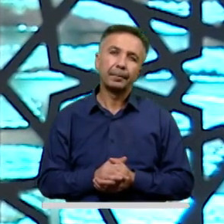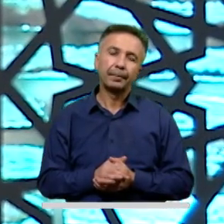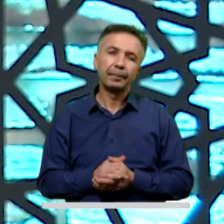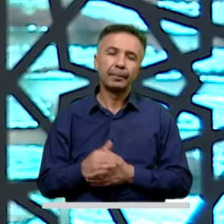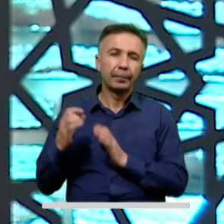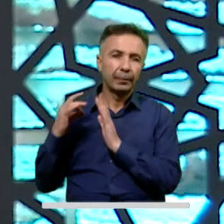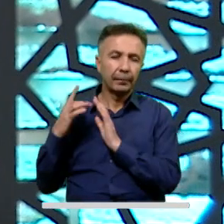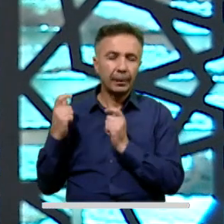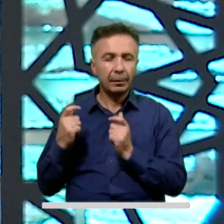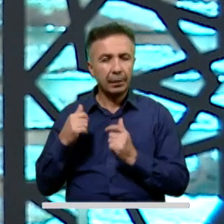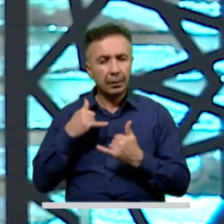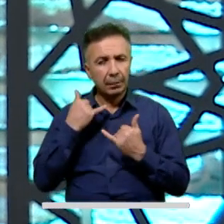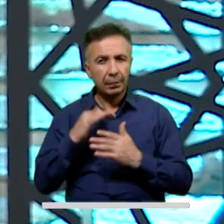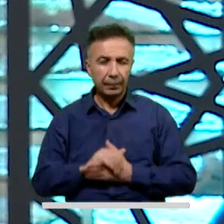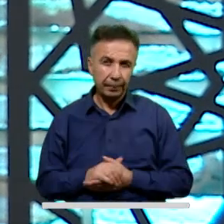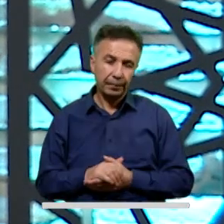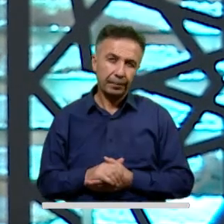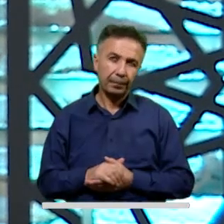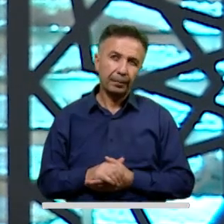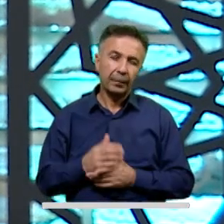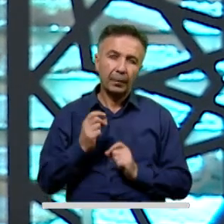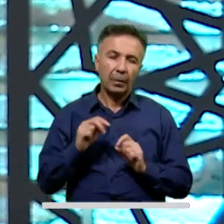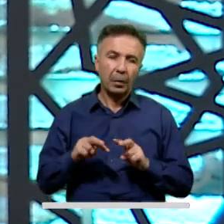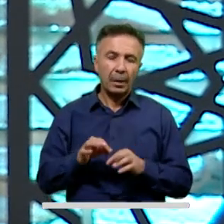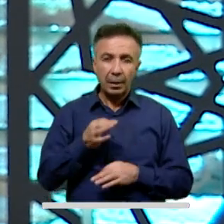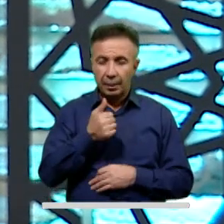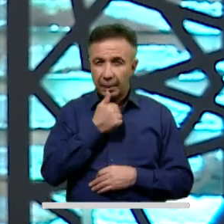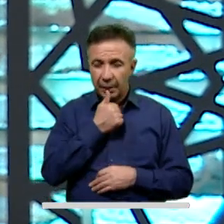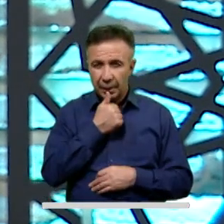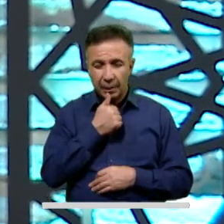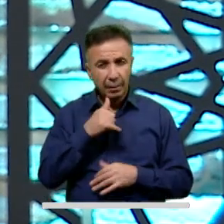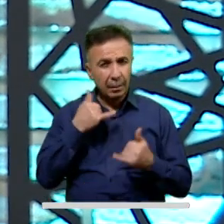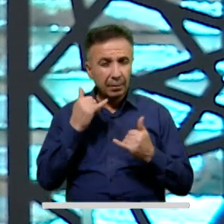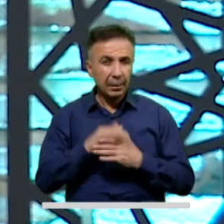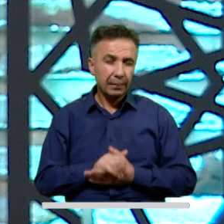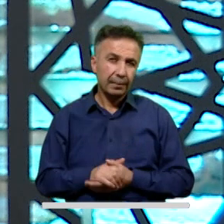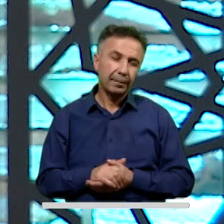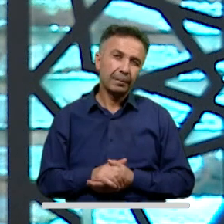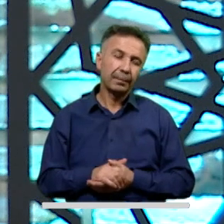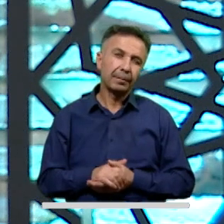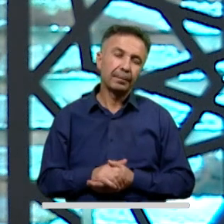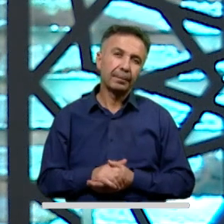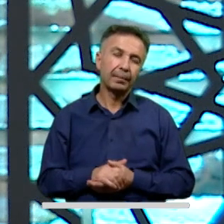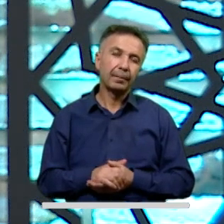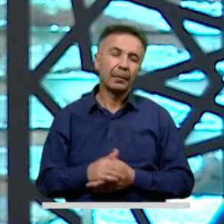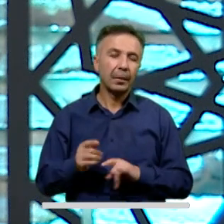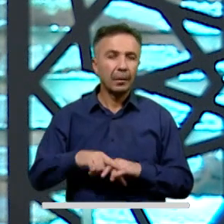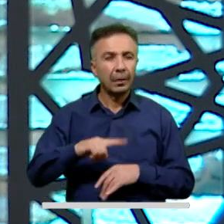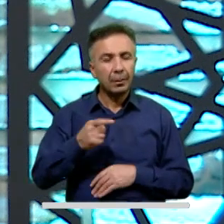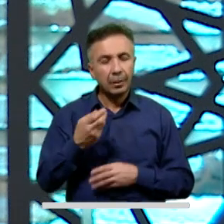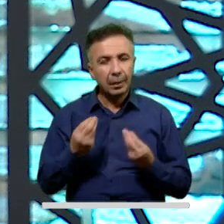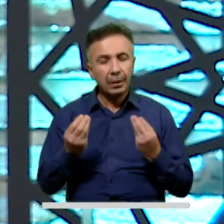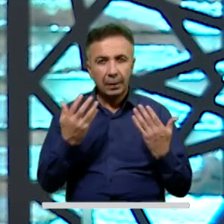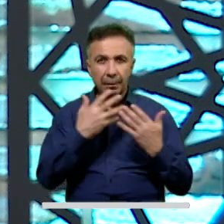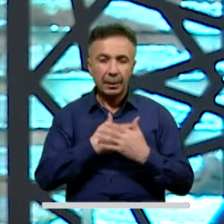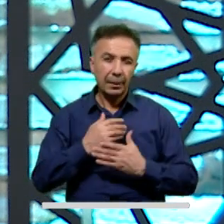Diyarbakır'dan bir telefon bağlantısı gerçekleştireceğiz. Ömer Bey telefon attığımızda. Hoş geldiniz Ömer Bey. Hoş bulduk. İyi akşamlar hocam. Sağ